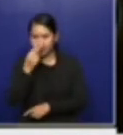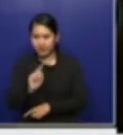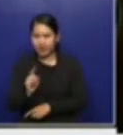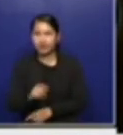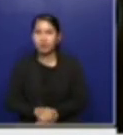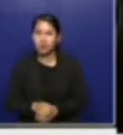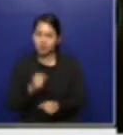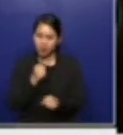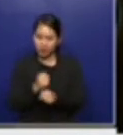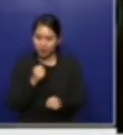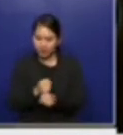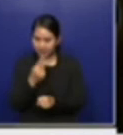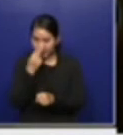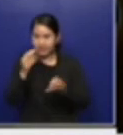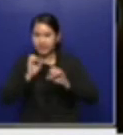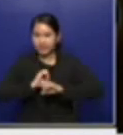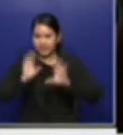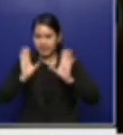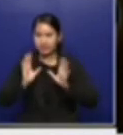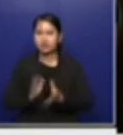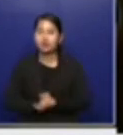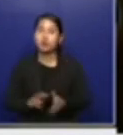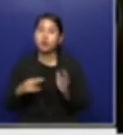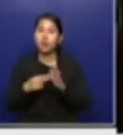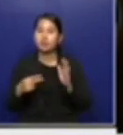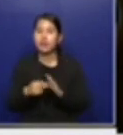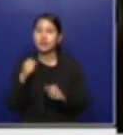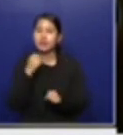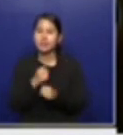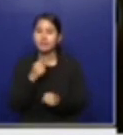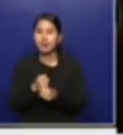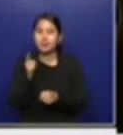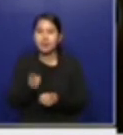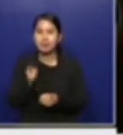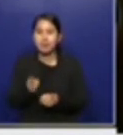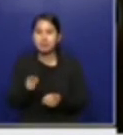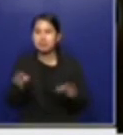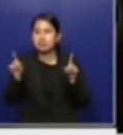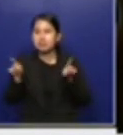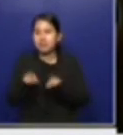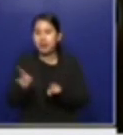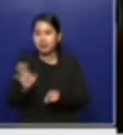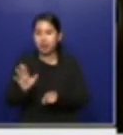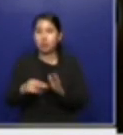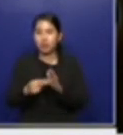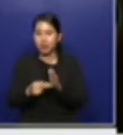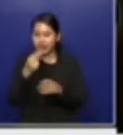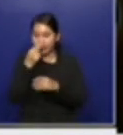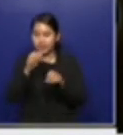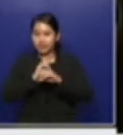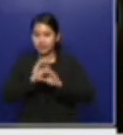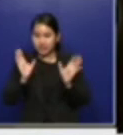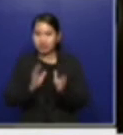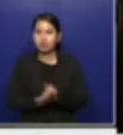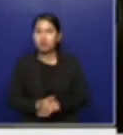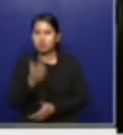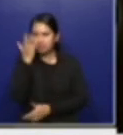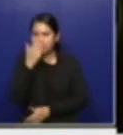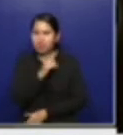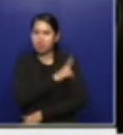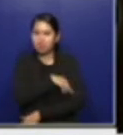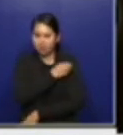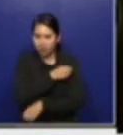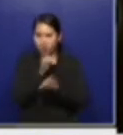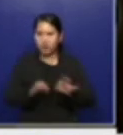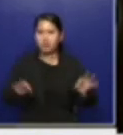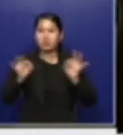ป็นรูปธรรมให้ชัดเจนอย่าไปซ้ำซ้อนกับงานประจำให้เป็นรูปธรรมที่โดดเด่นเพราะว่าสาธารณสุขนั้นเป็นรากฐานจริงๆ